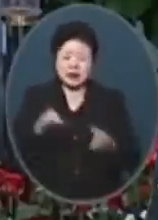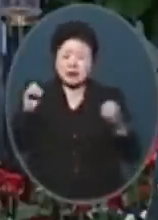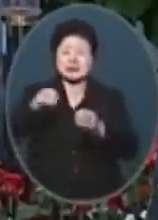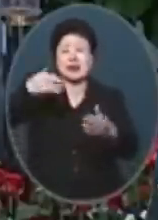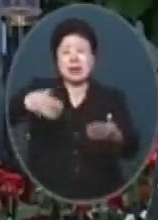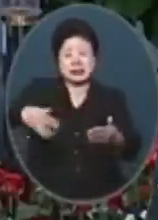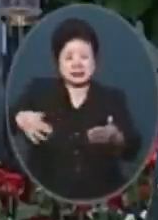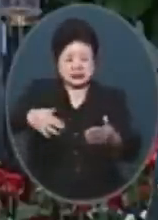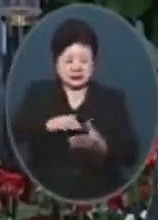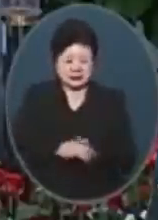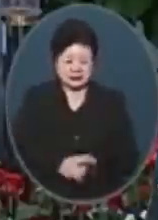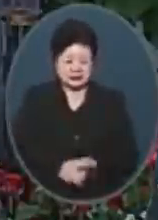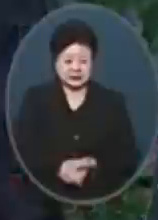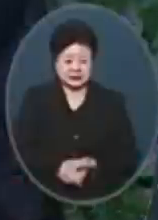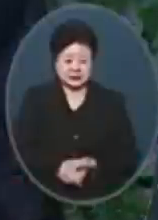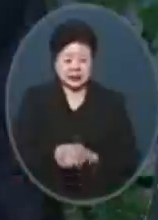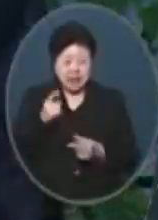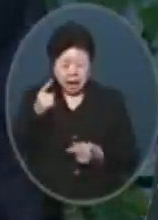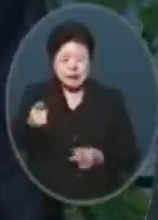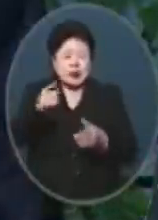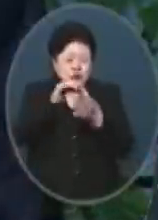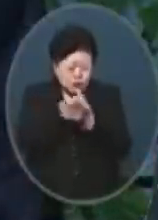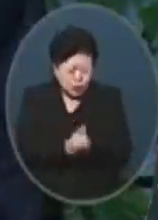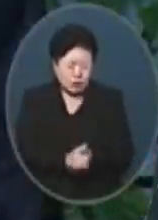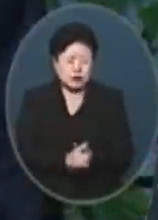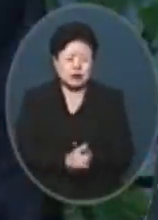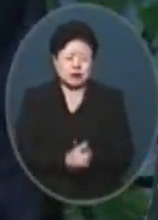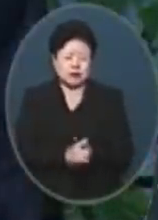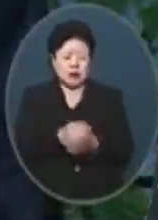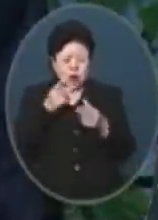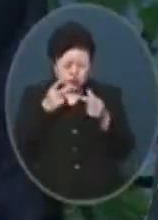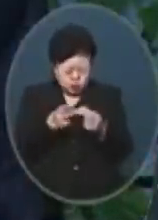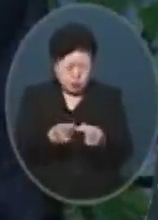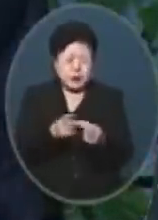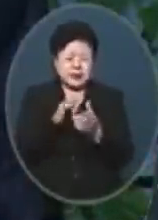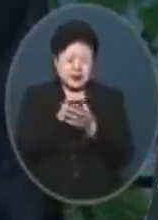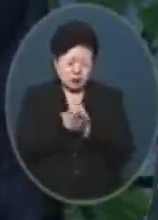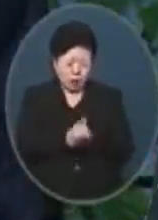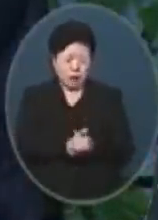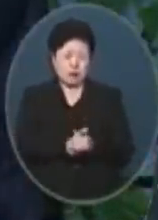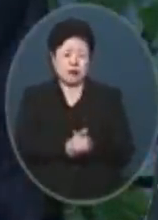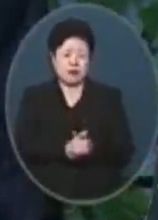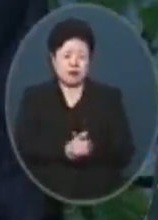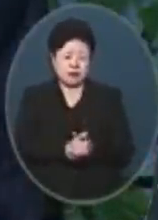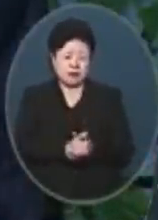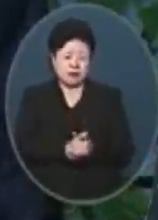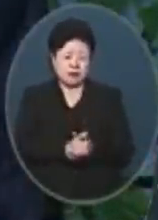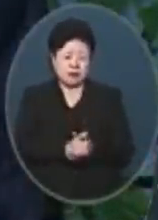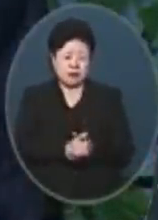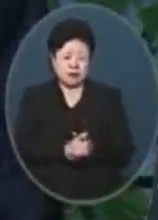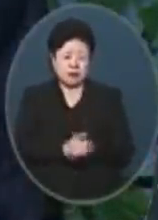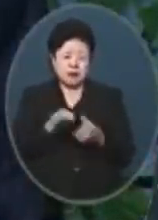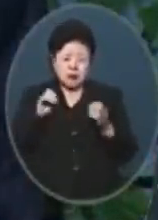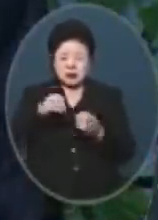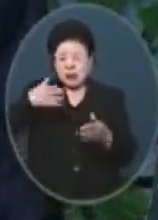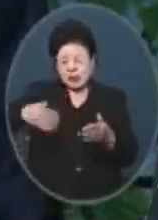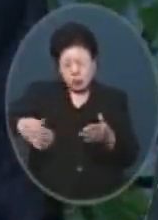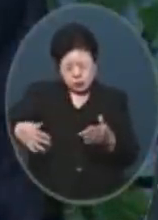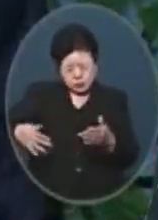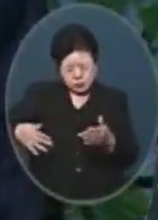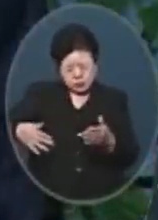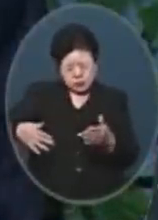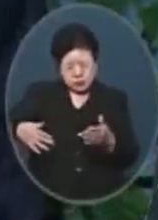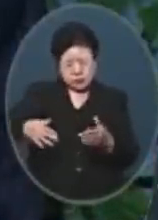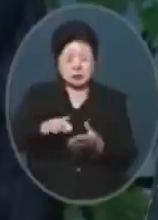없습니다. 한번 기도하고 두 번 기도하고 또 산꼭대기에 올라가 보니